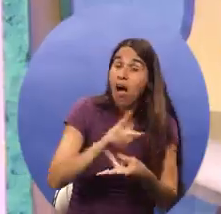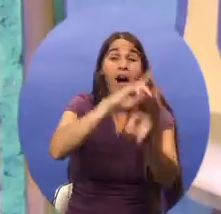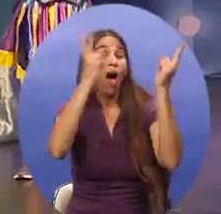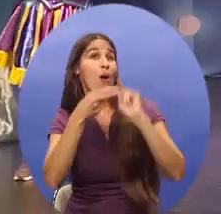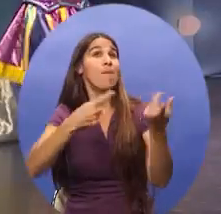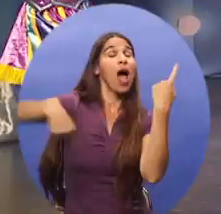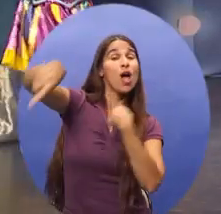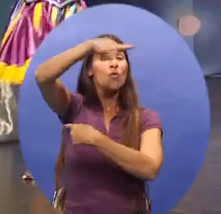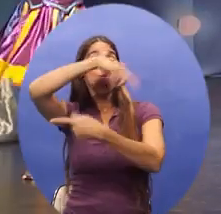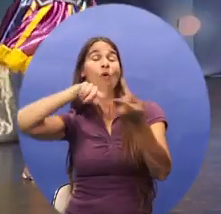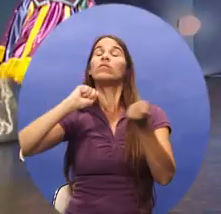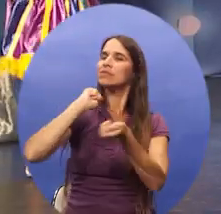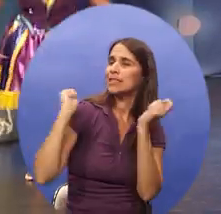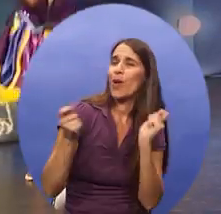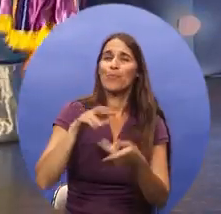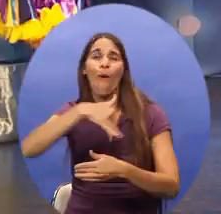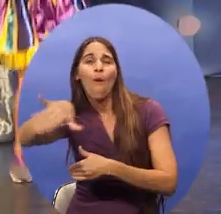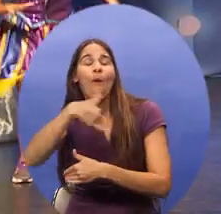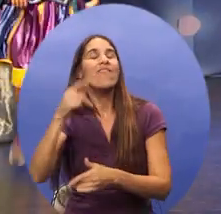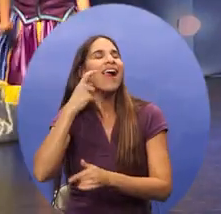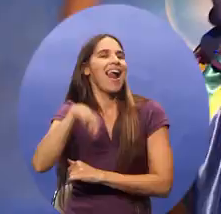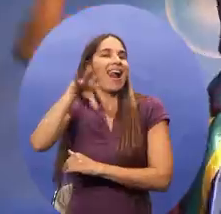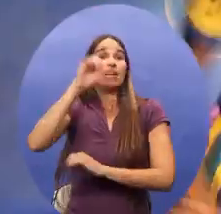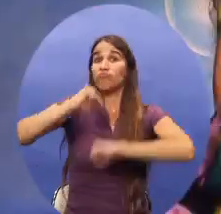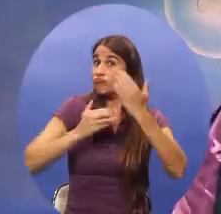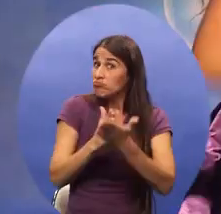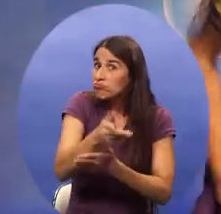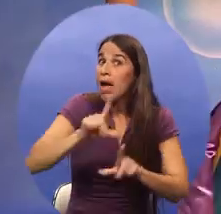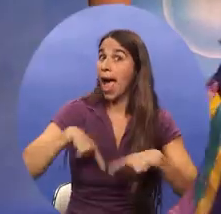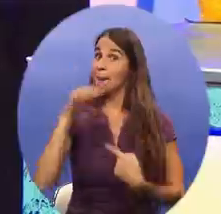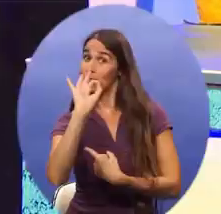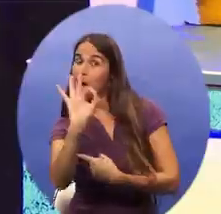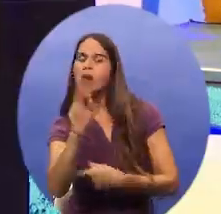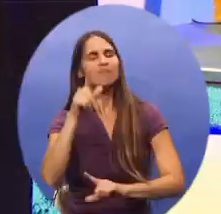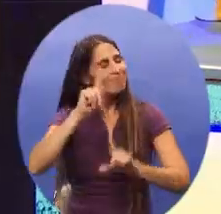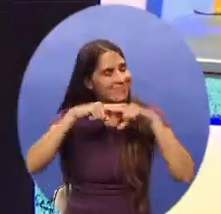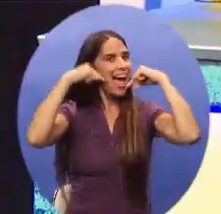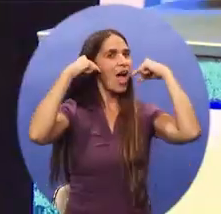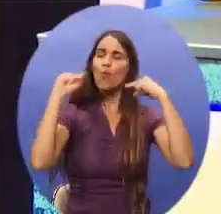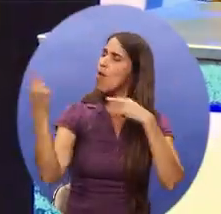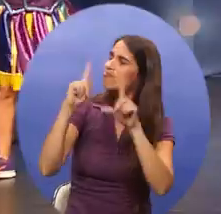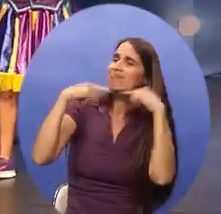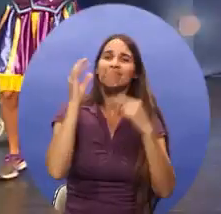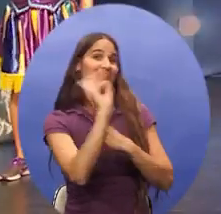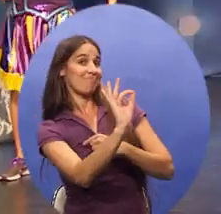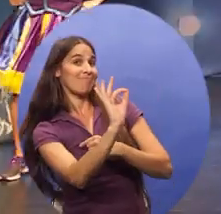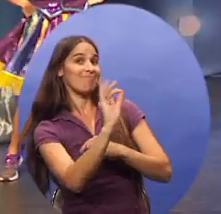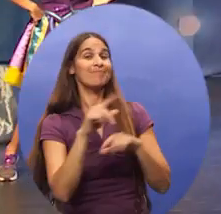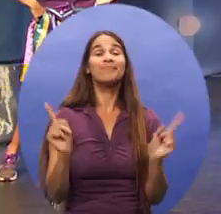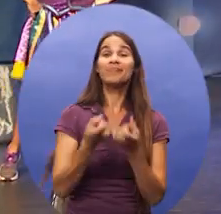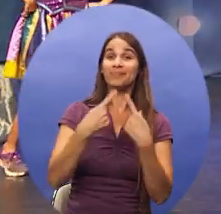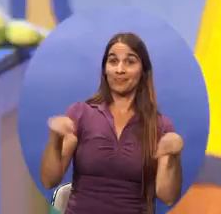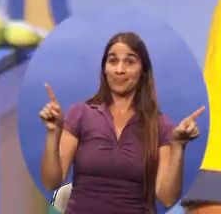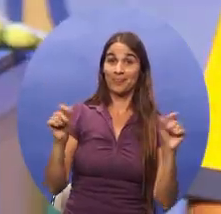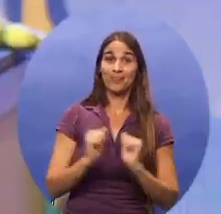רק טוב, כי העולם הכל נקוד ברחוב, וצחק בצחוק גדול, לך ישר, החיים הם בשבילך, תחייך ויחייכו